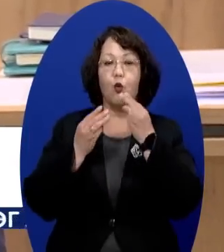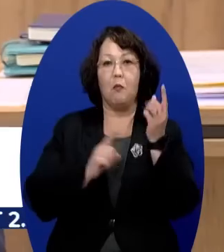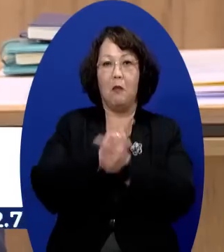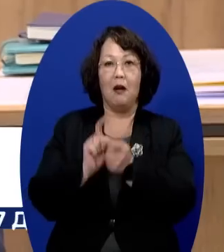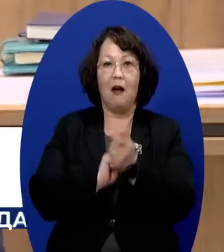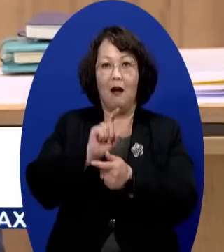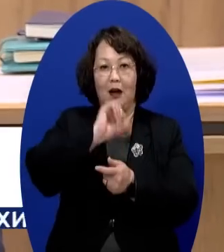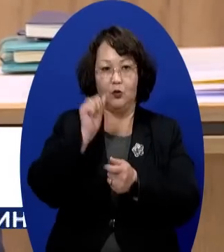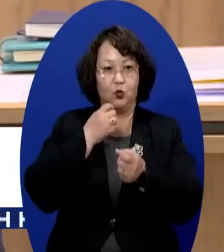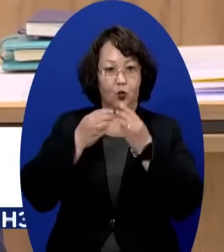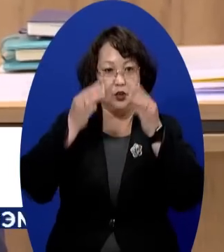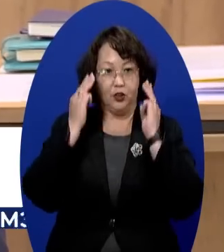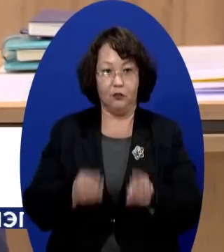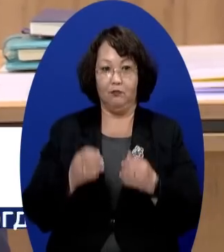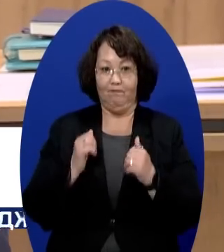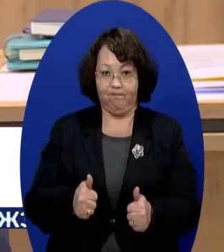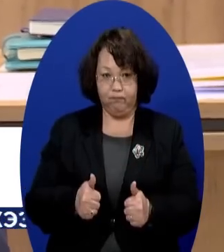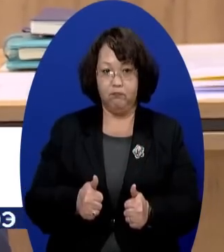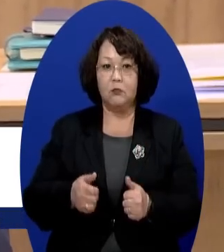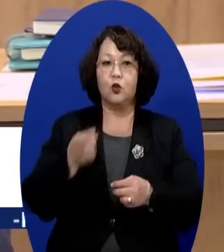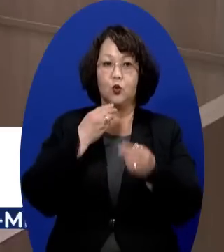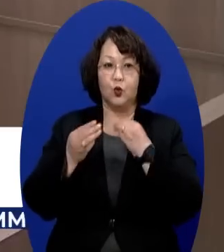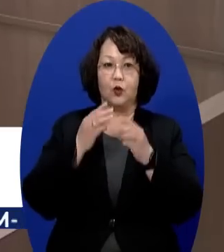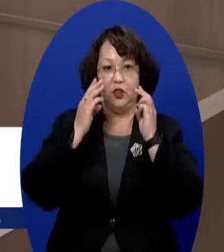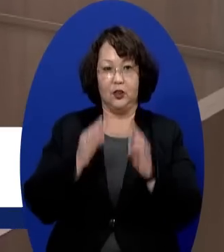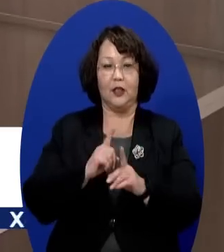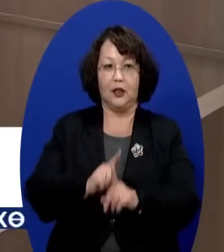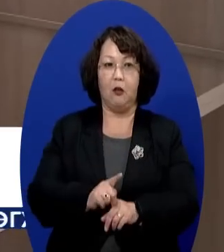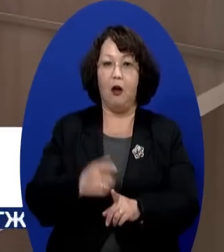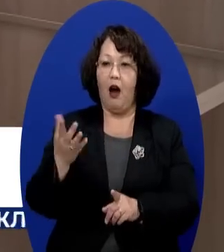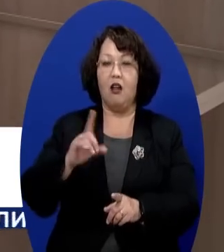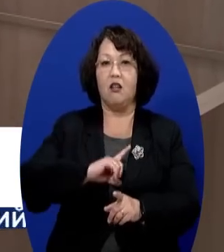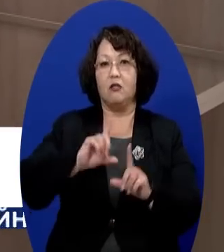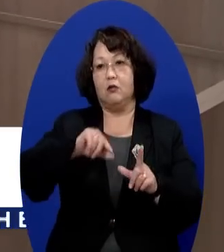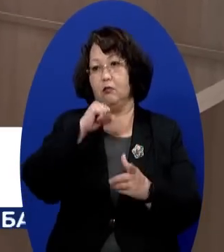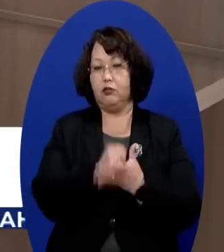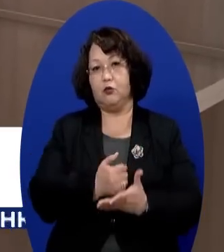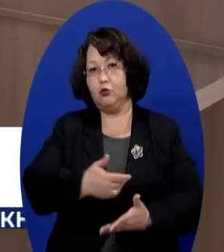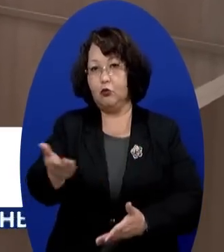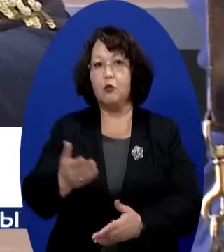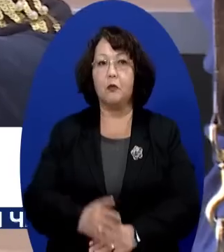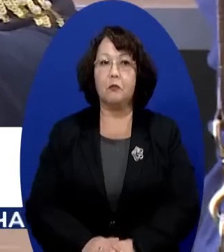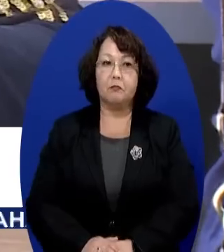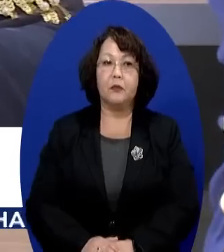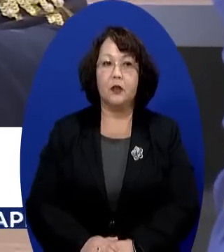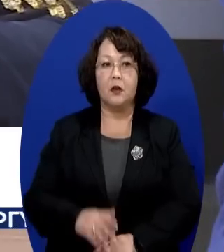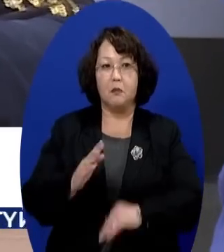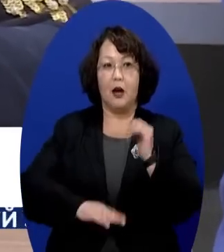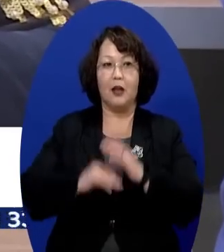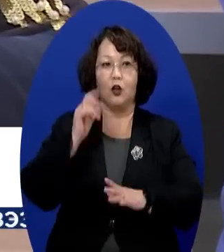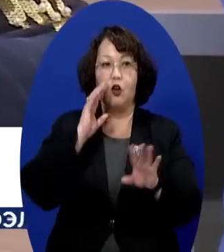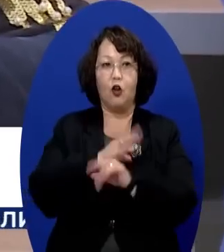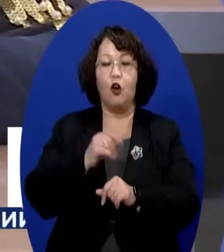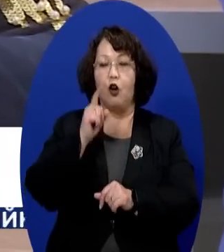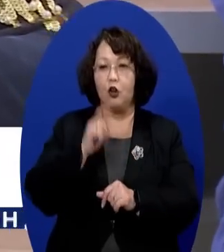асуудлууд шүүхэр шийдвэрлэхдээ тэрх юм бол шүүхэн шийдвэрийн дагуу аль нэг талд нь бид нар тухайн газар олголтыг бол хийж байгаа. А цаашдаа бид нар барилга хот байгуулалтын ам